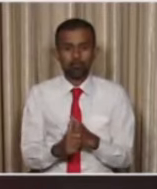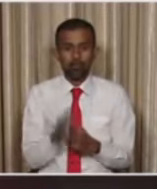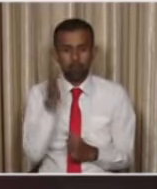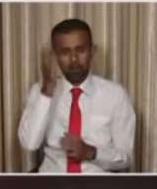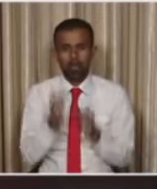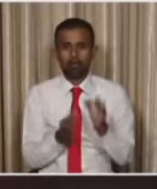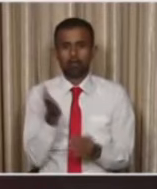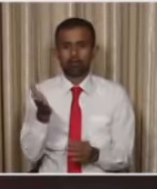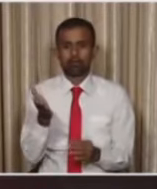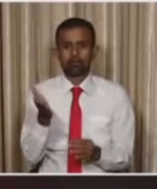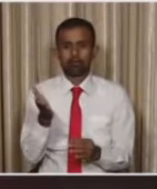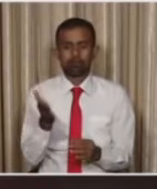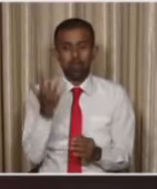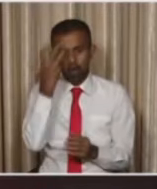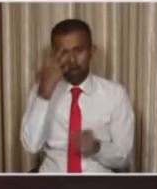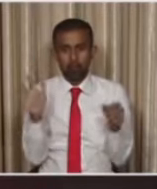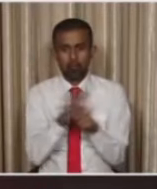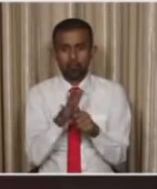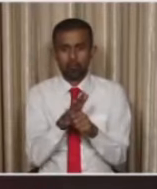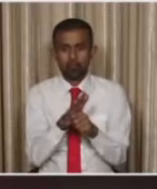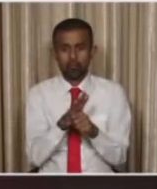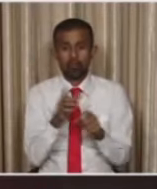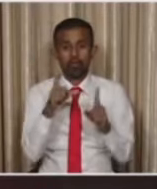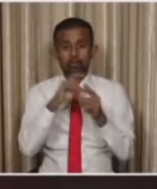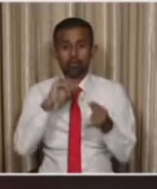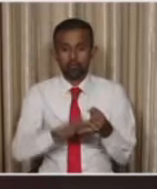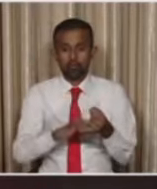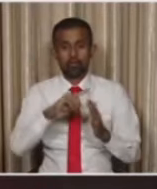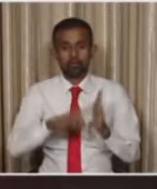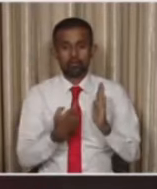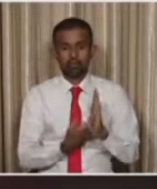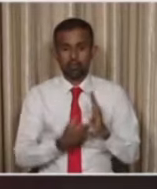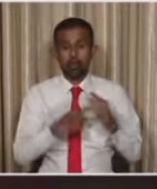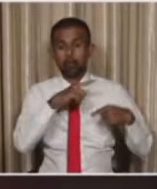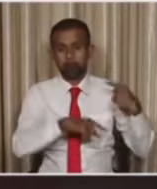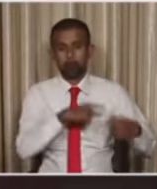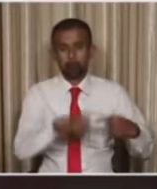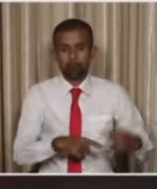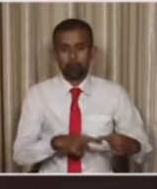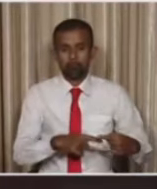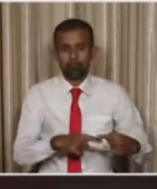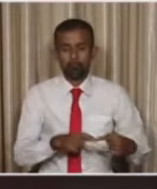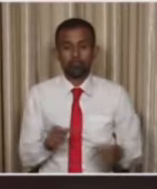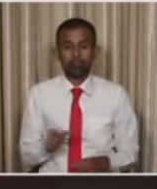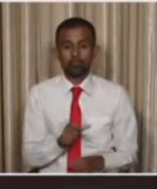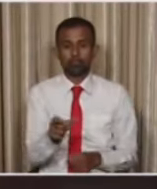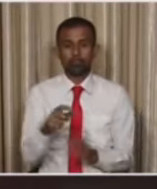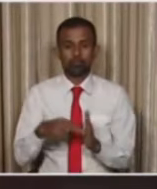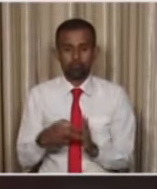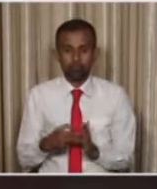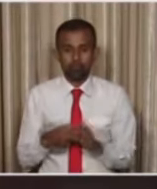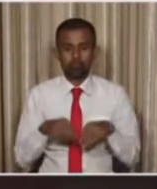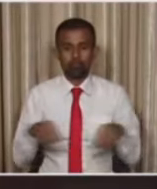කතාවද? අපේ රටේ සහලින් ස්වයං පෝෂණය නෝ හුත් ඉදන් මේ DS එනලාගේ දැන් ජයල් ජල් දන්න මෙතුමා දක්වා ගත්තු වාරි ව්‍යාපෘති,